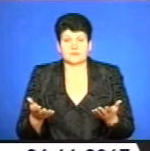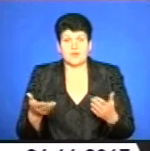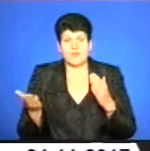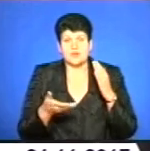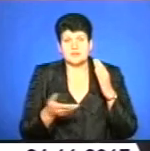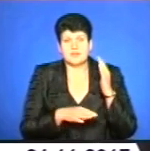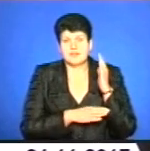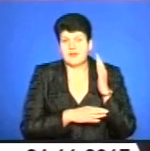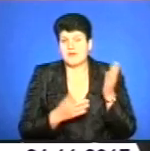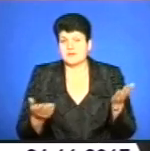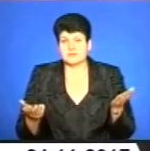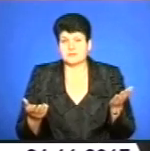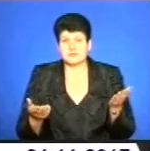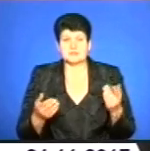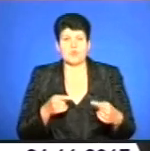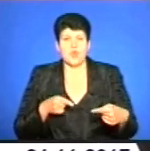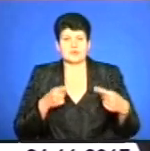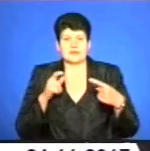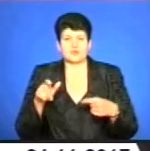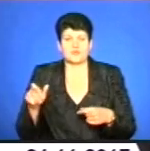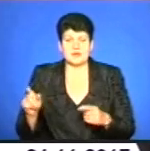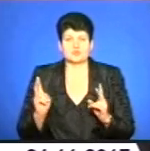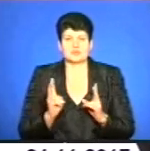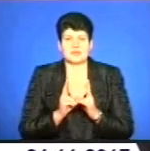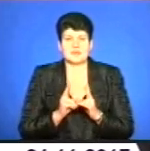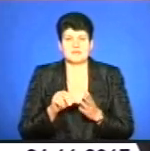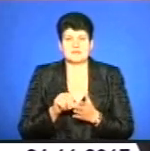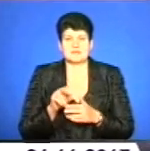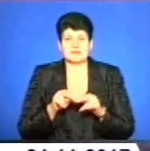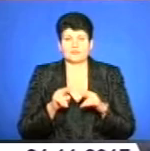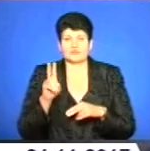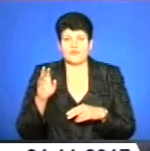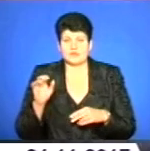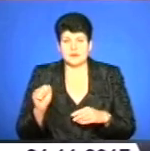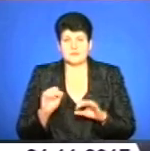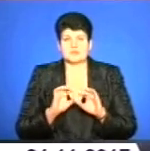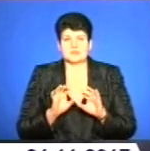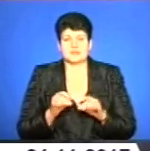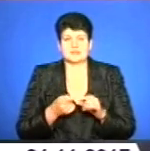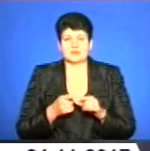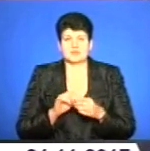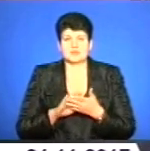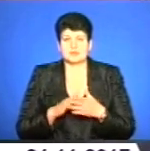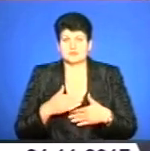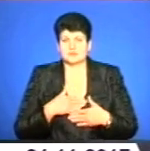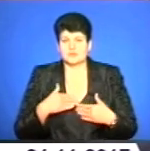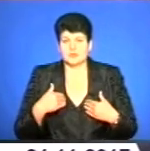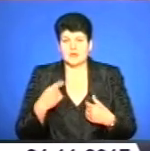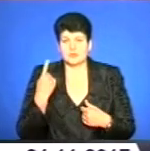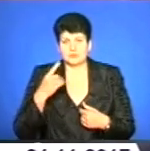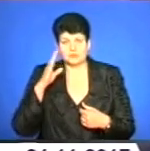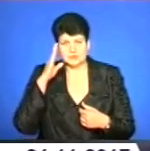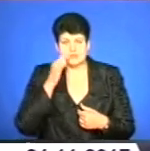порізали дерева. З протестувальниками зустрілися представники забудовника. Прокоментувати ситуацію на камеру вони відмовились. Однак один із